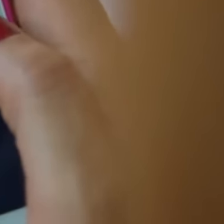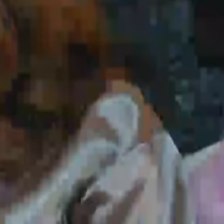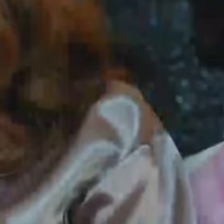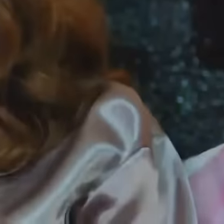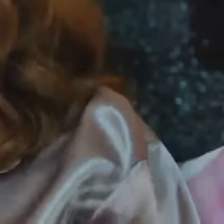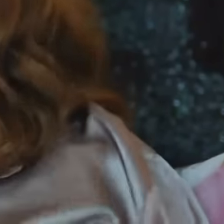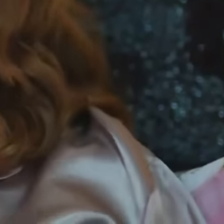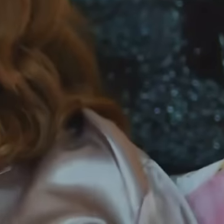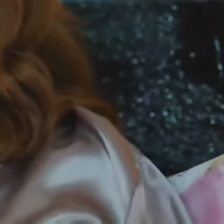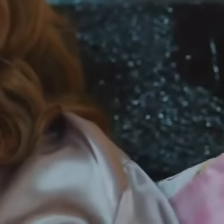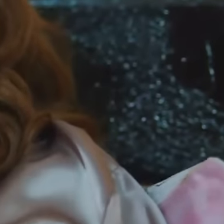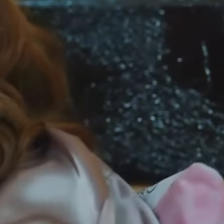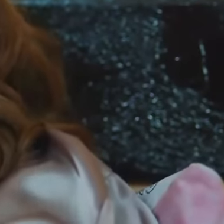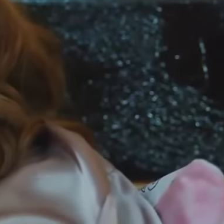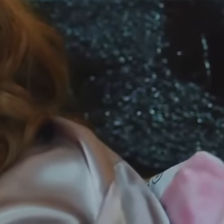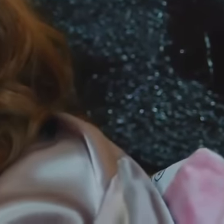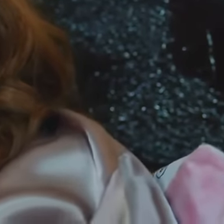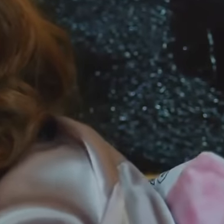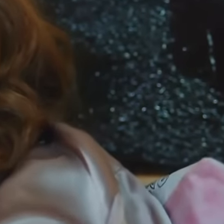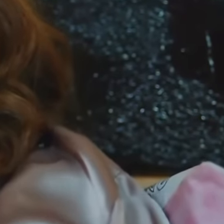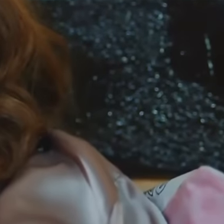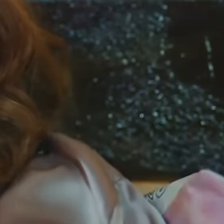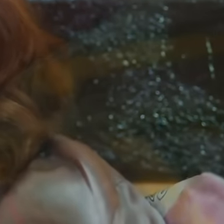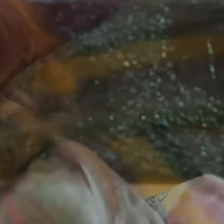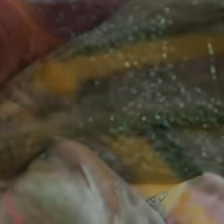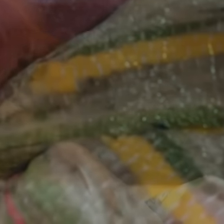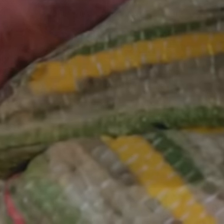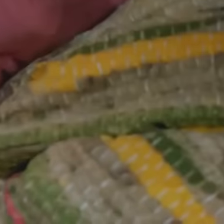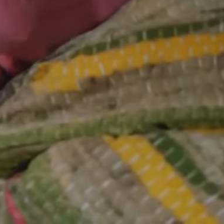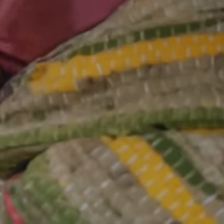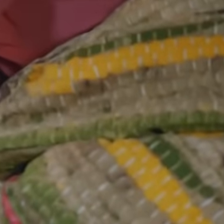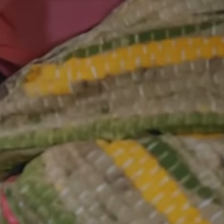Şener'in el sallarken yakaladığı pozuna bakıp telefonu göğsüne yasladı.